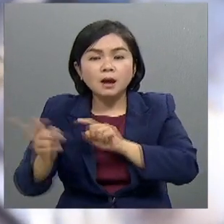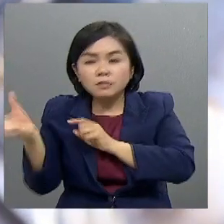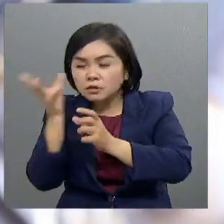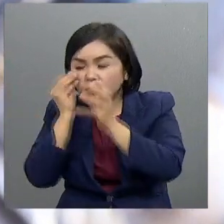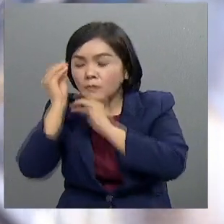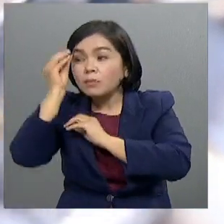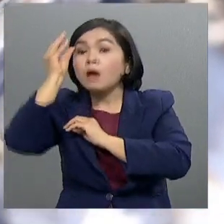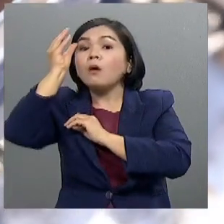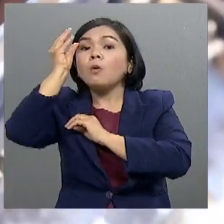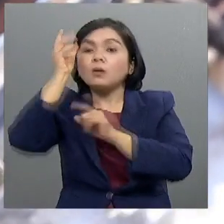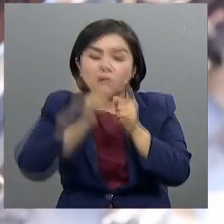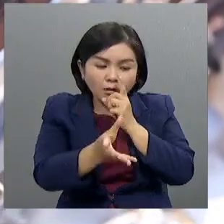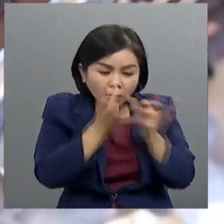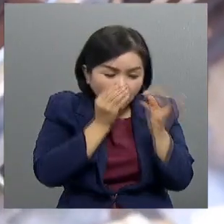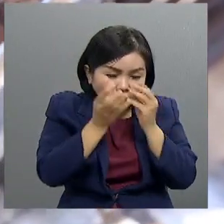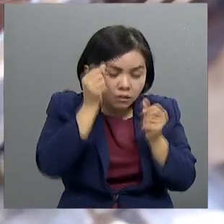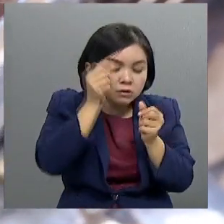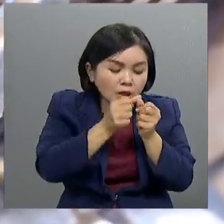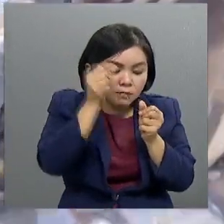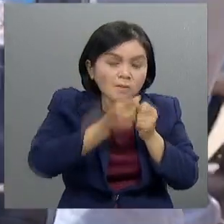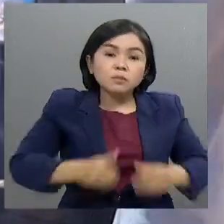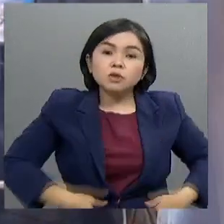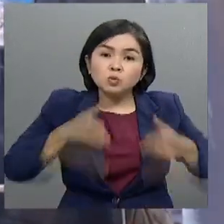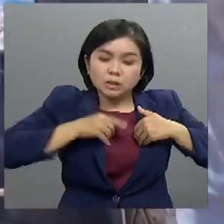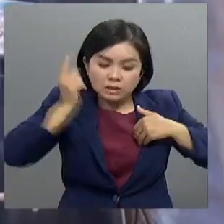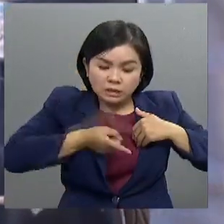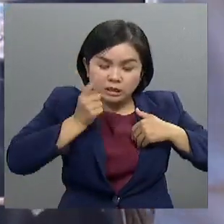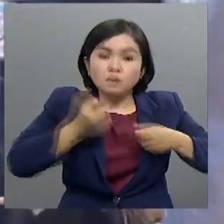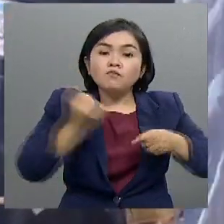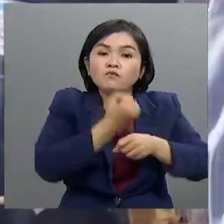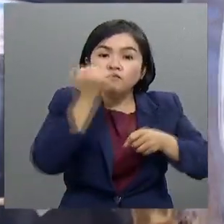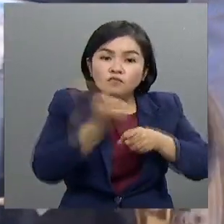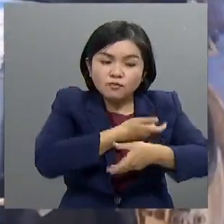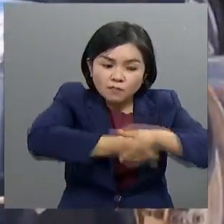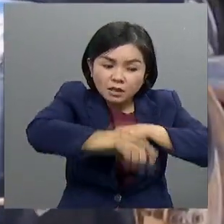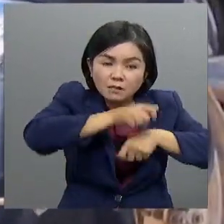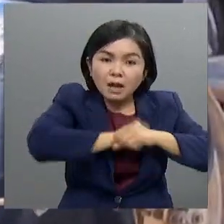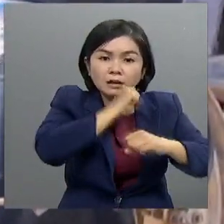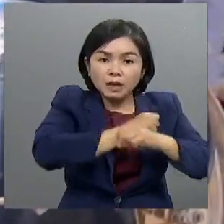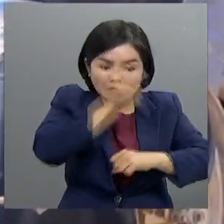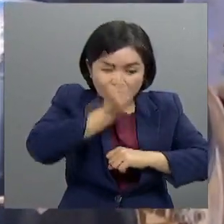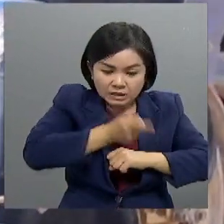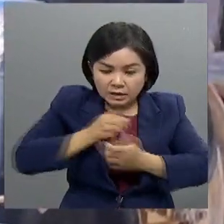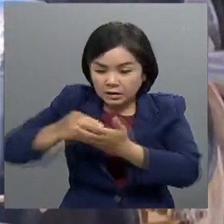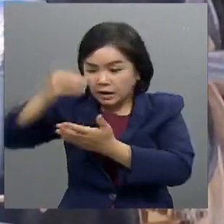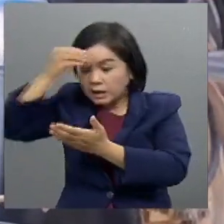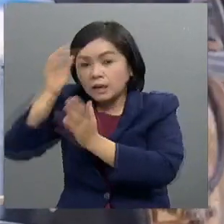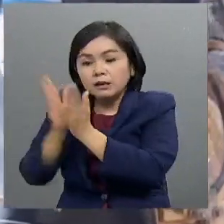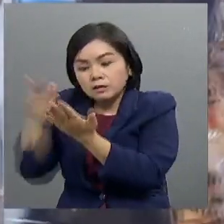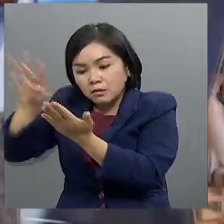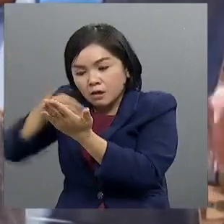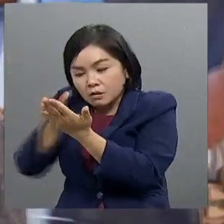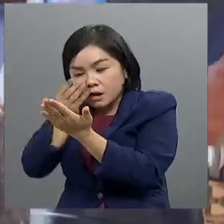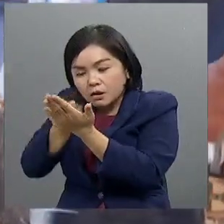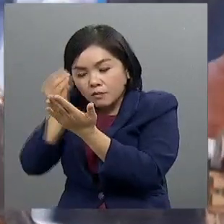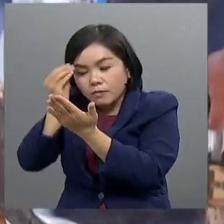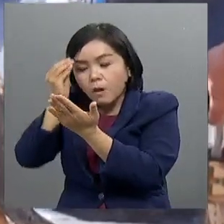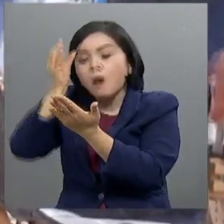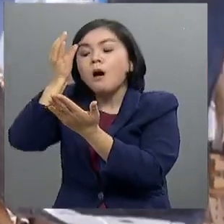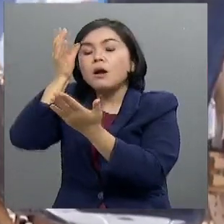นะครับในส่วนการชีวิตจริงนะครับหลังจากการเรียนในที่วิลัยนะครับไปที่แผนกช่างยนต์นะครับ